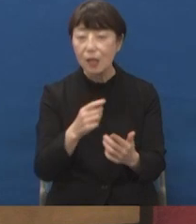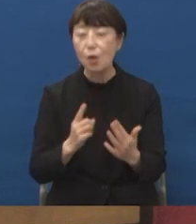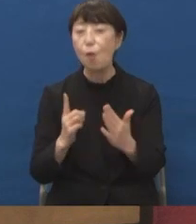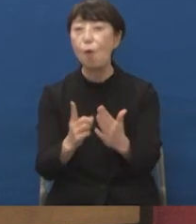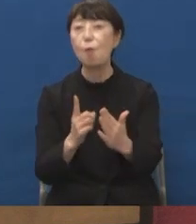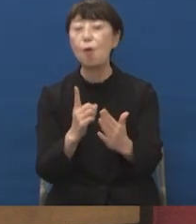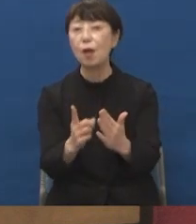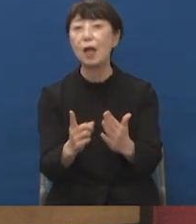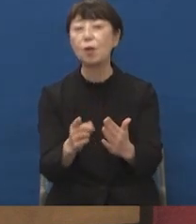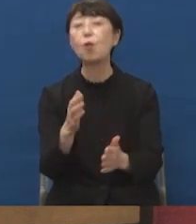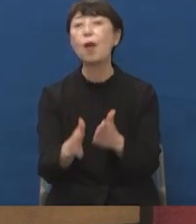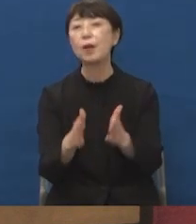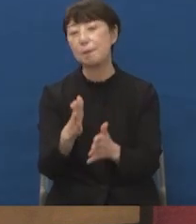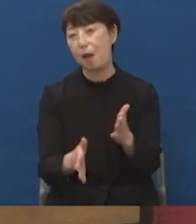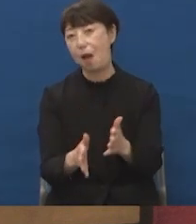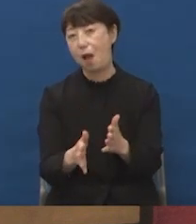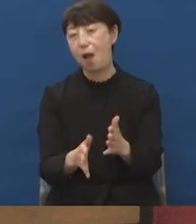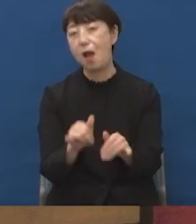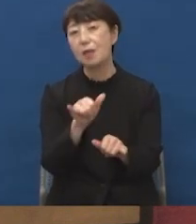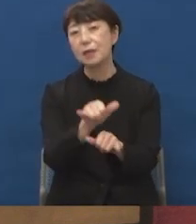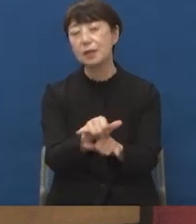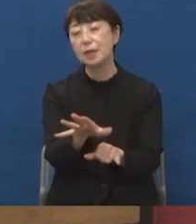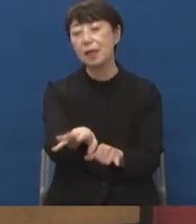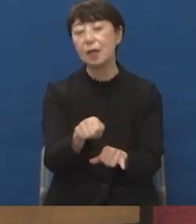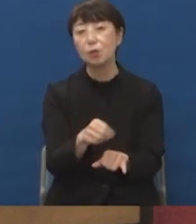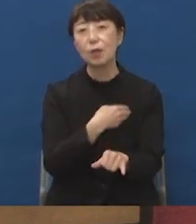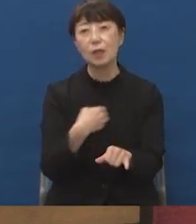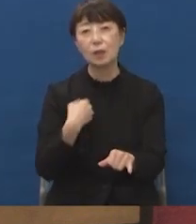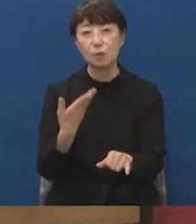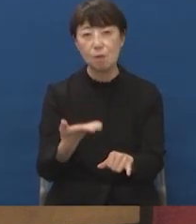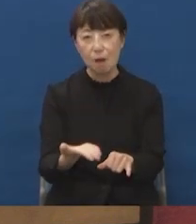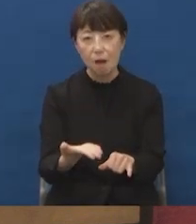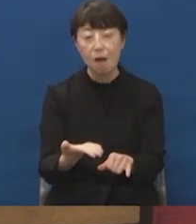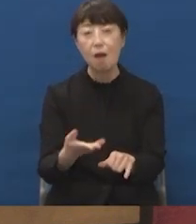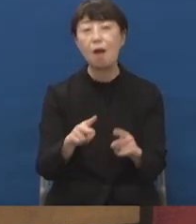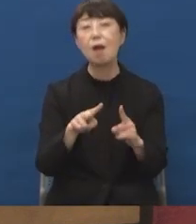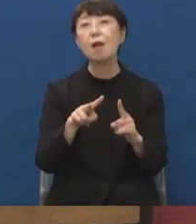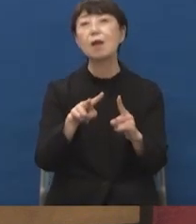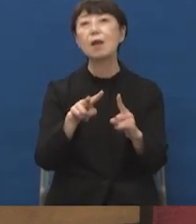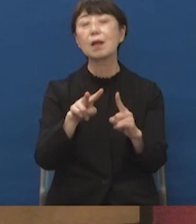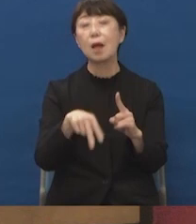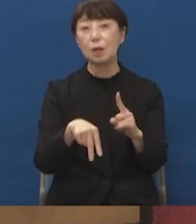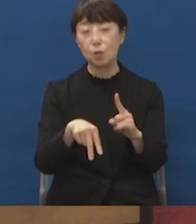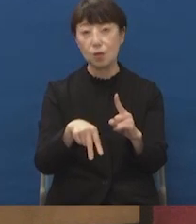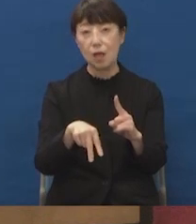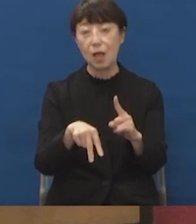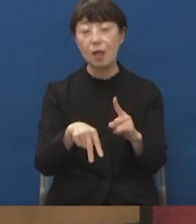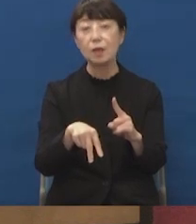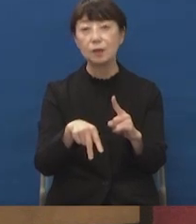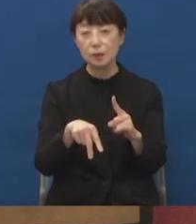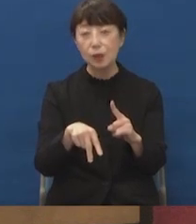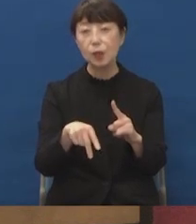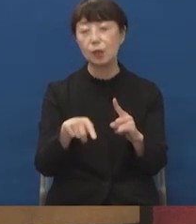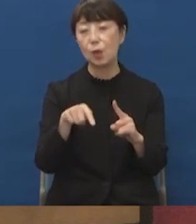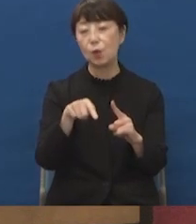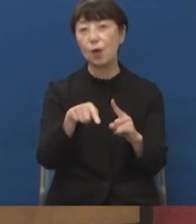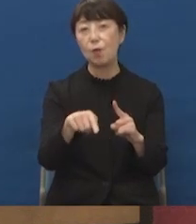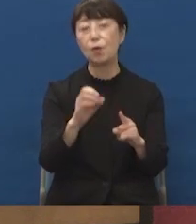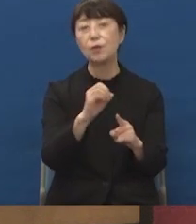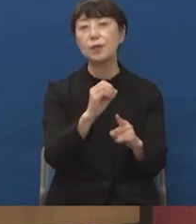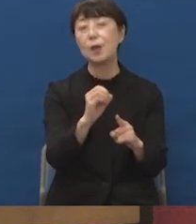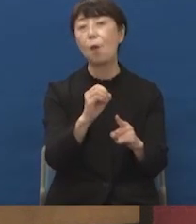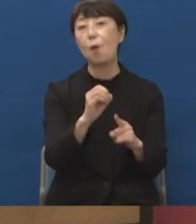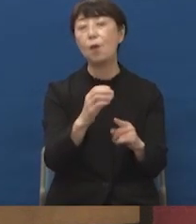ど人材確保が十分に進むと言えるのか、介護によって離職を余儀なくされるということをゼロにできるのかといえば、そこま